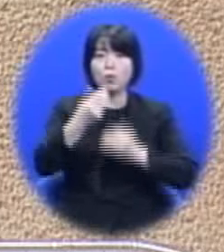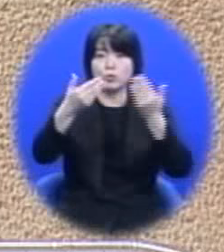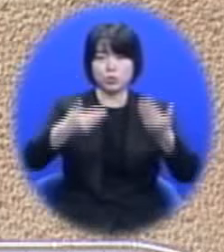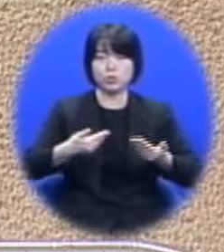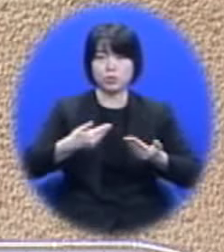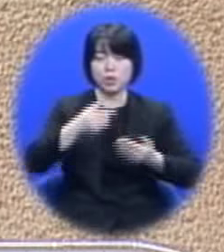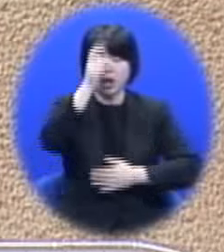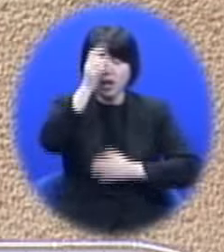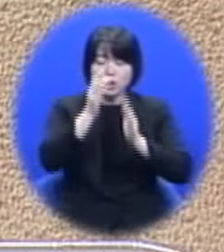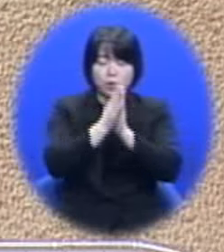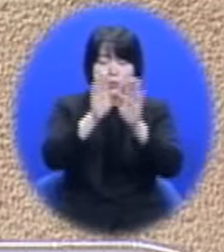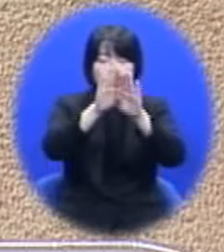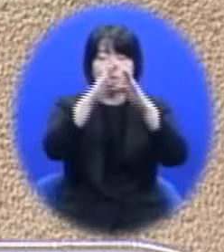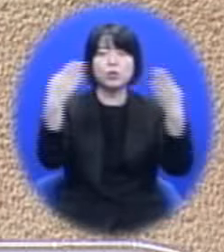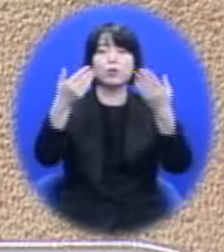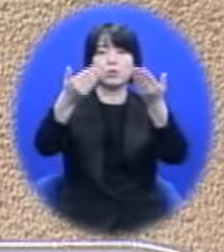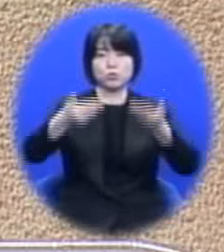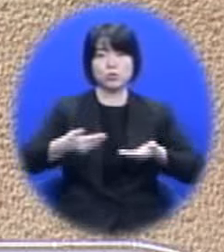기도문을 열어주셨어요.